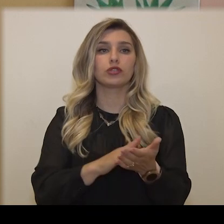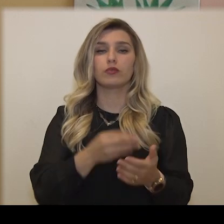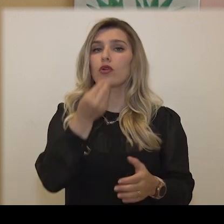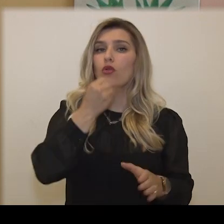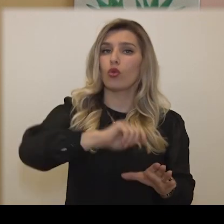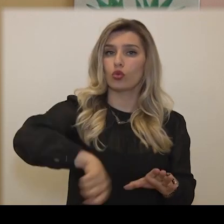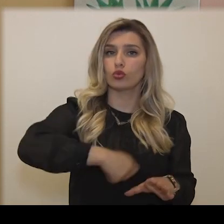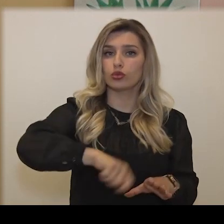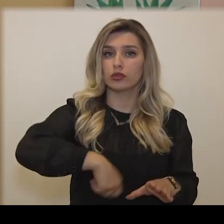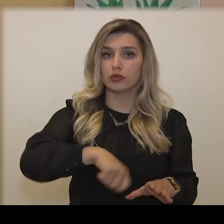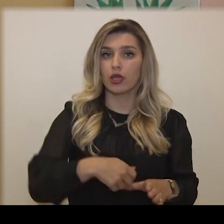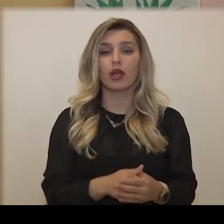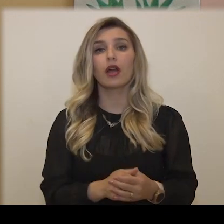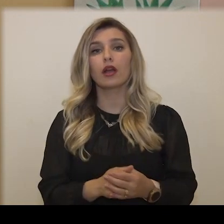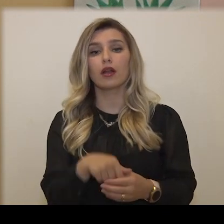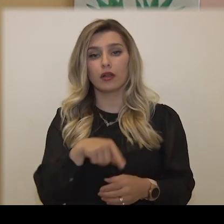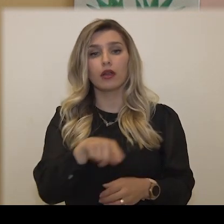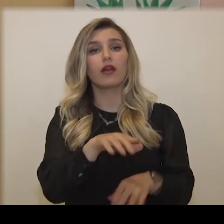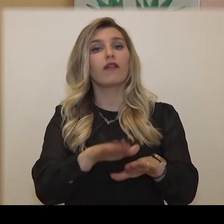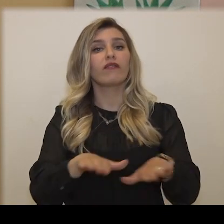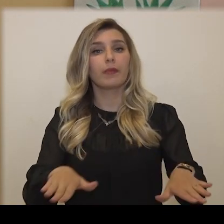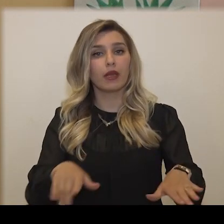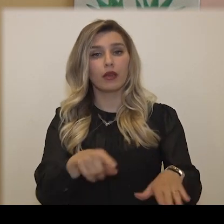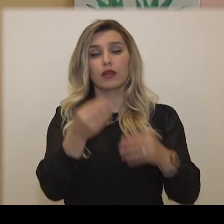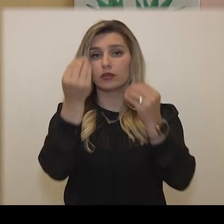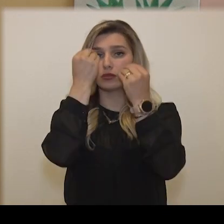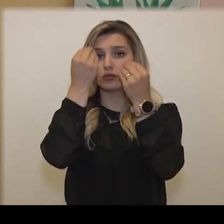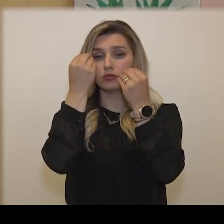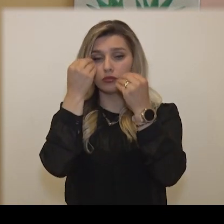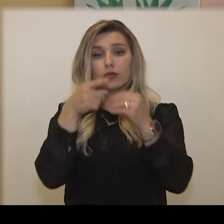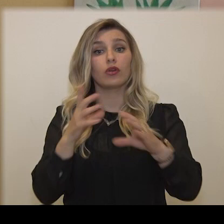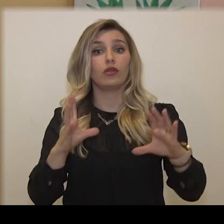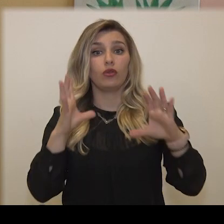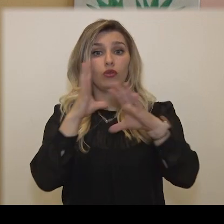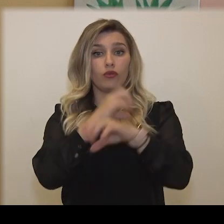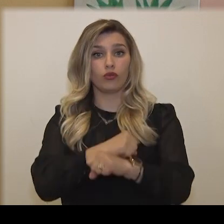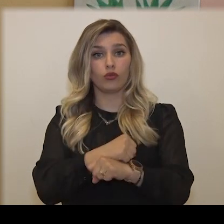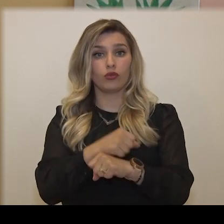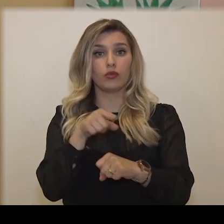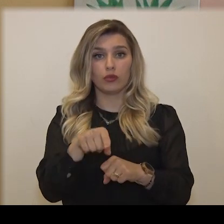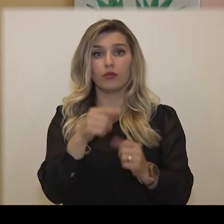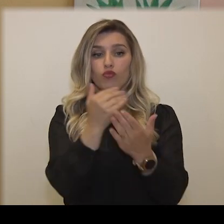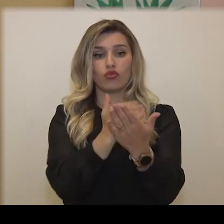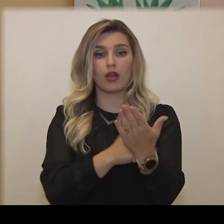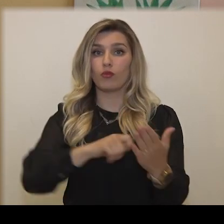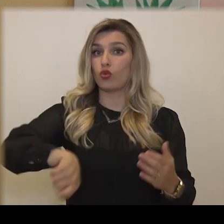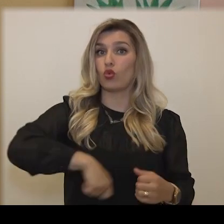kuzhinier, të cilet fëmijët e cilet e kryjnë, programin e kuzhinieris,